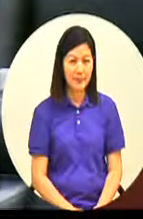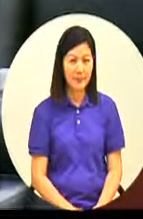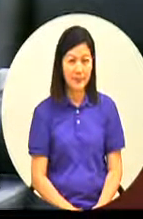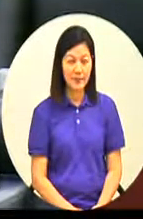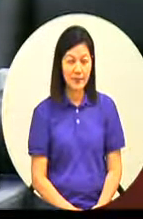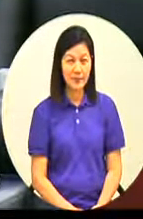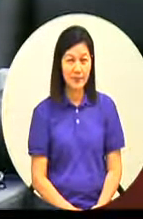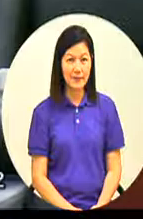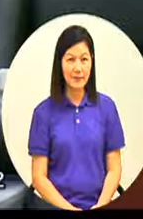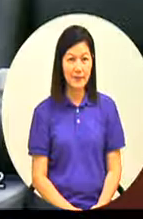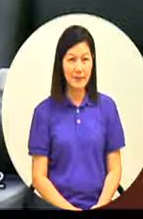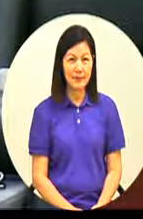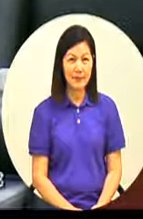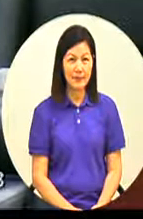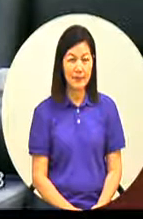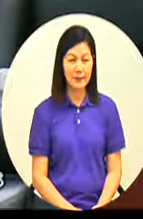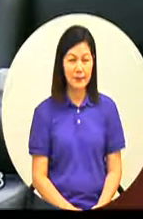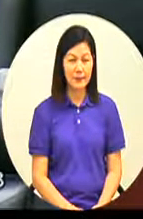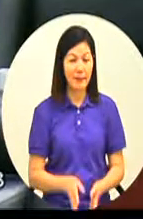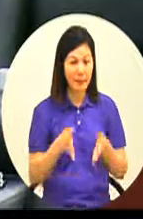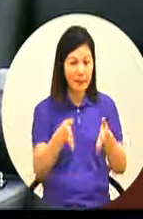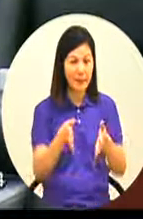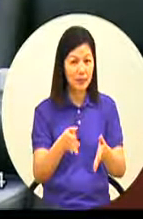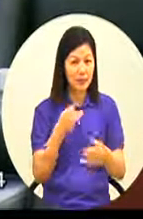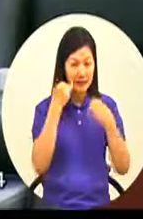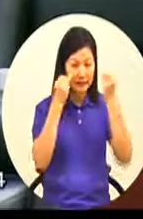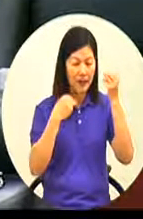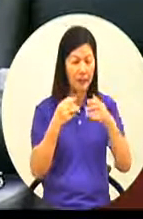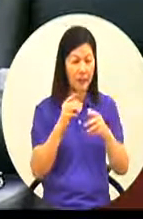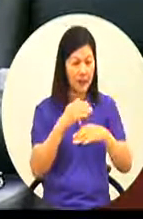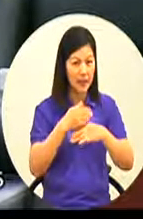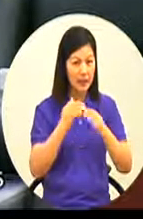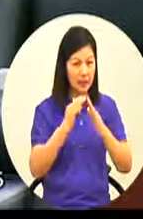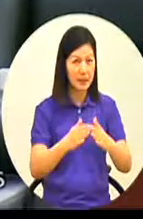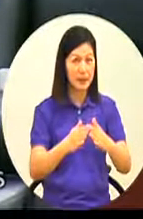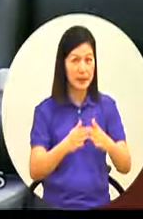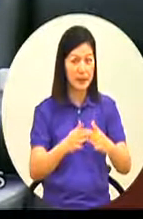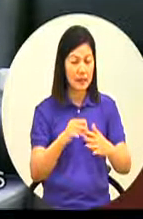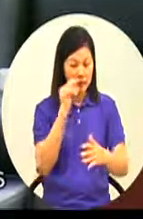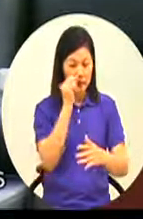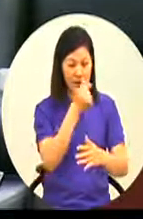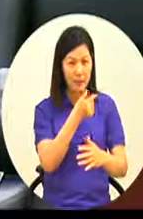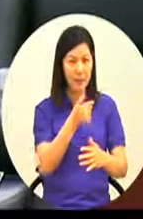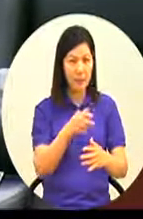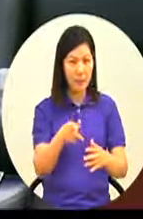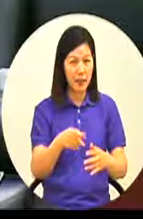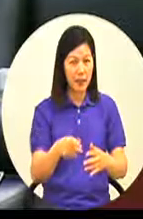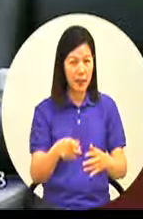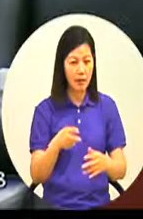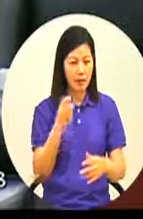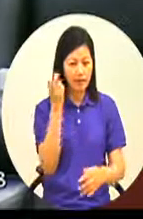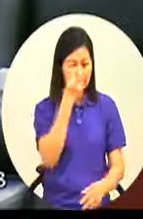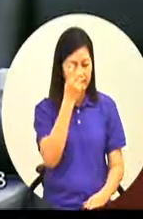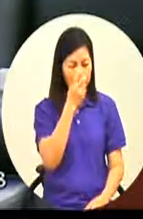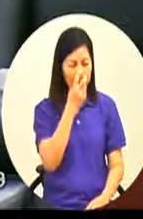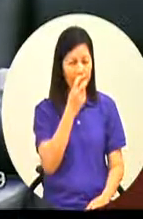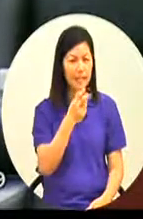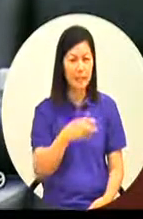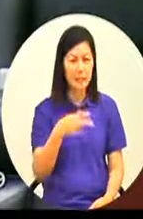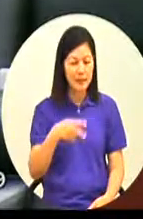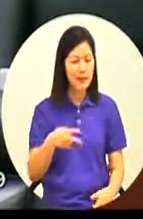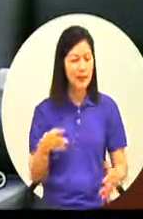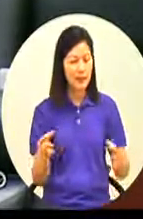我们这几个姐妹室哦，咱特别爱去啊，检视啊，来迄个讨